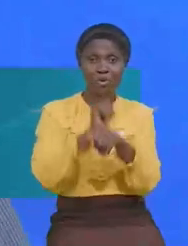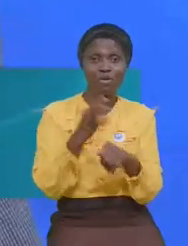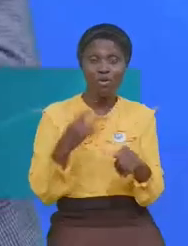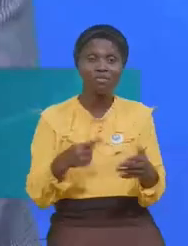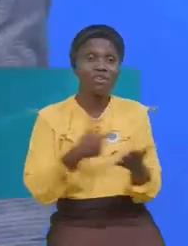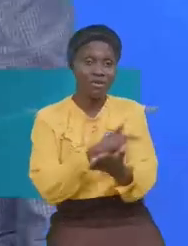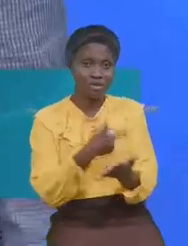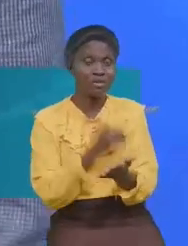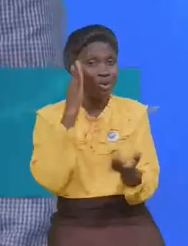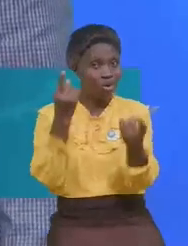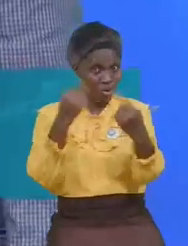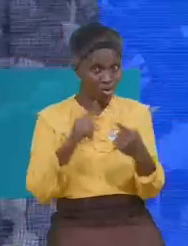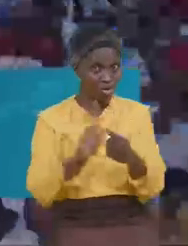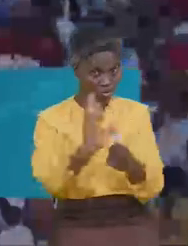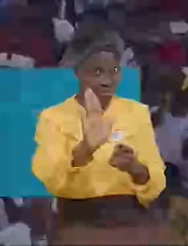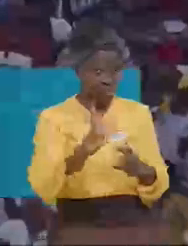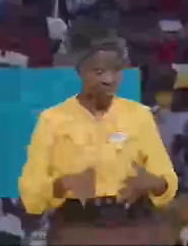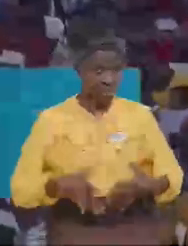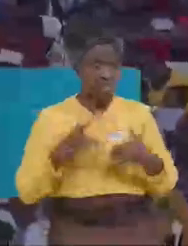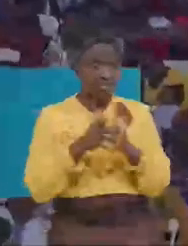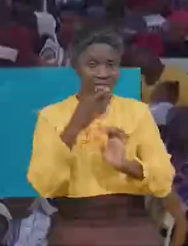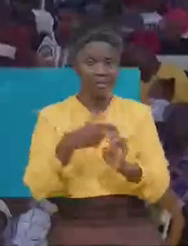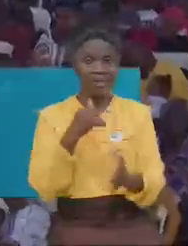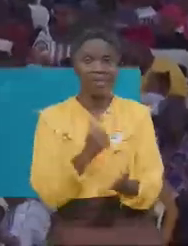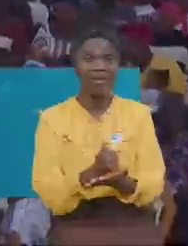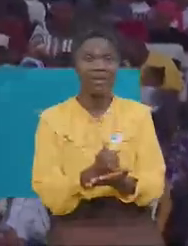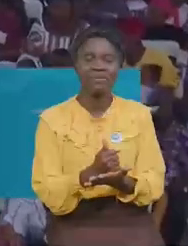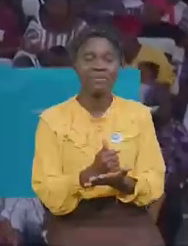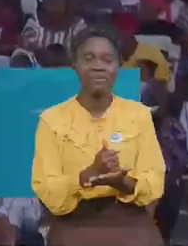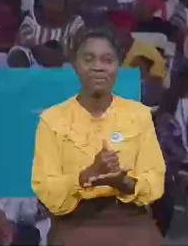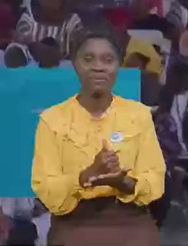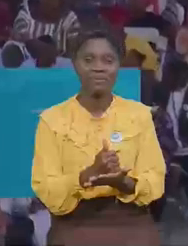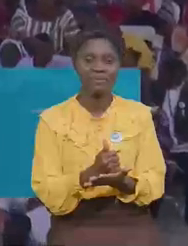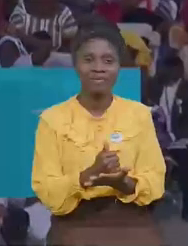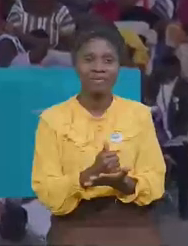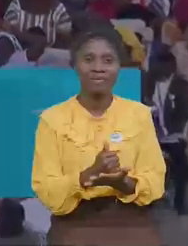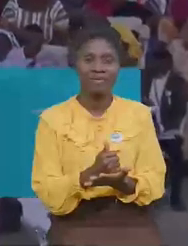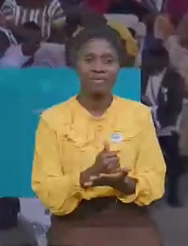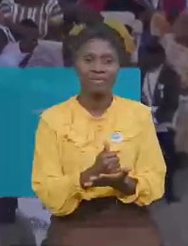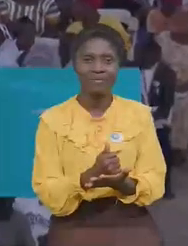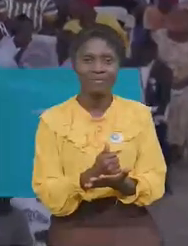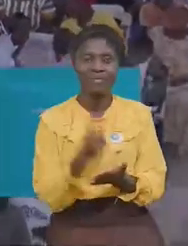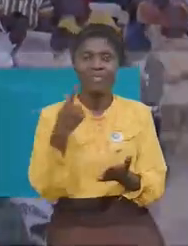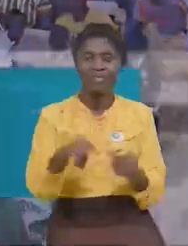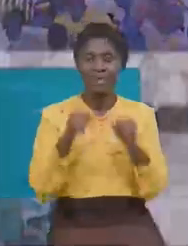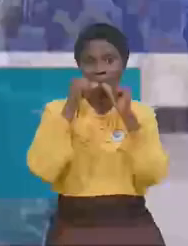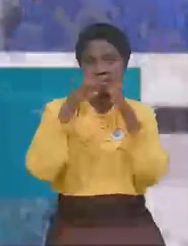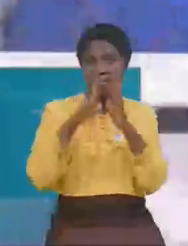l'Évangile, le miracle de l'Évangile va venir sur vous là-bas.